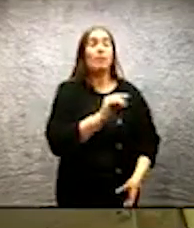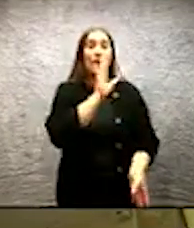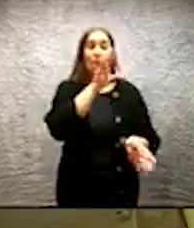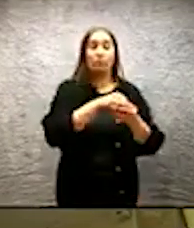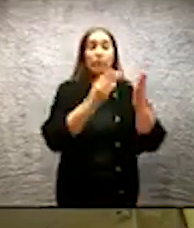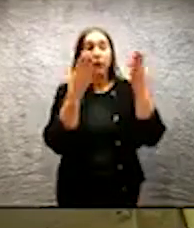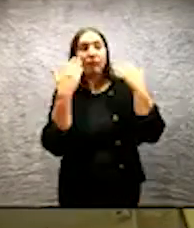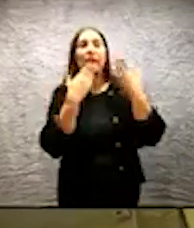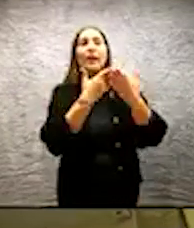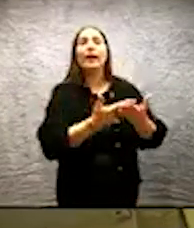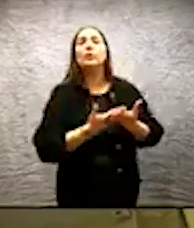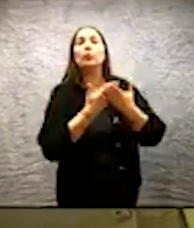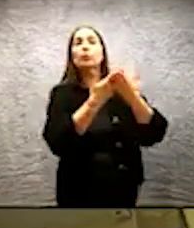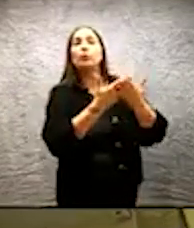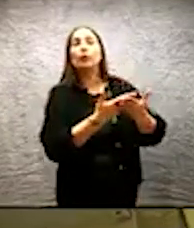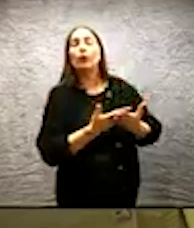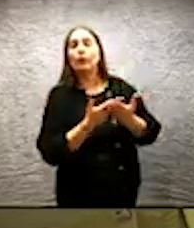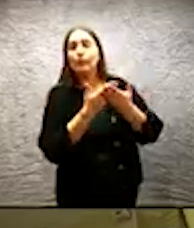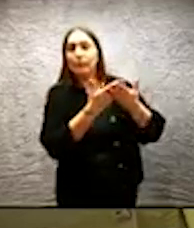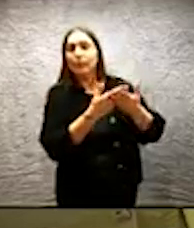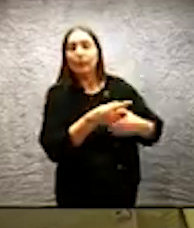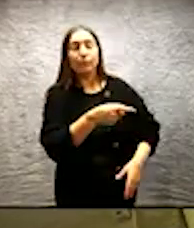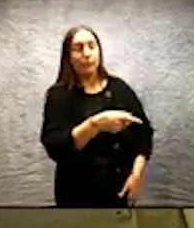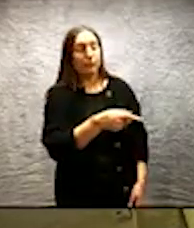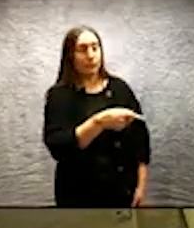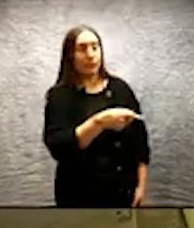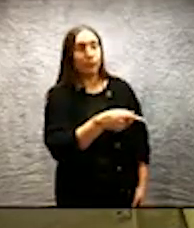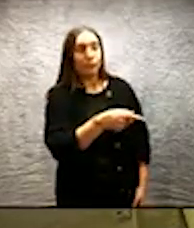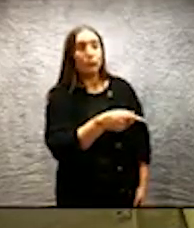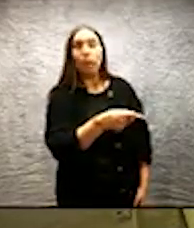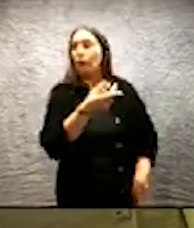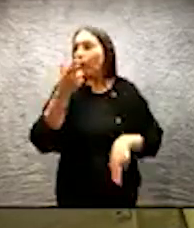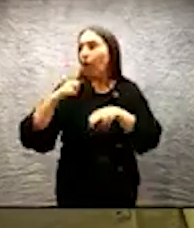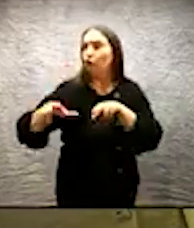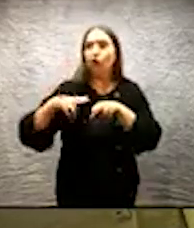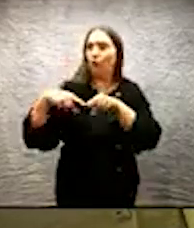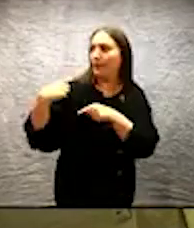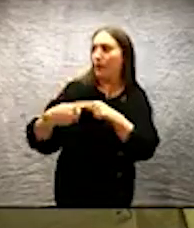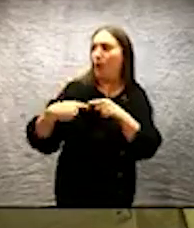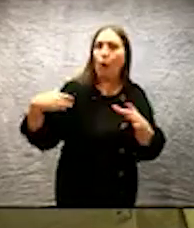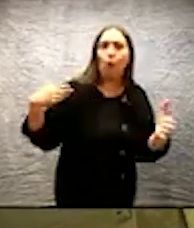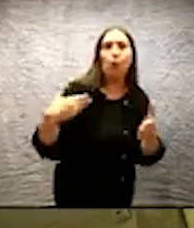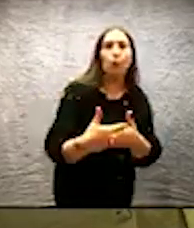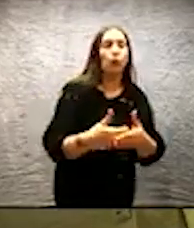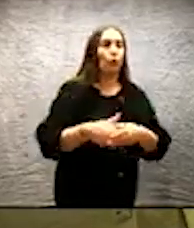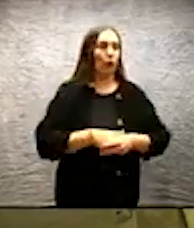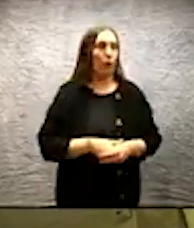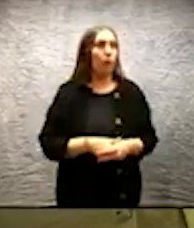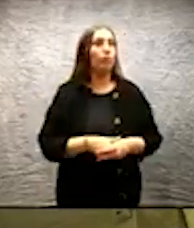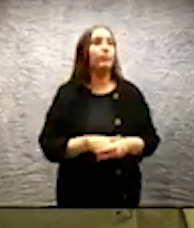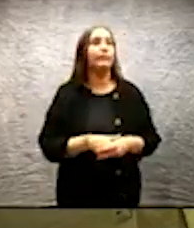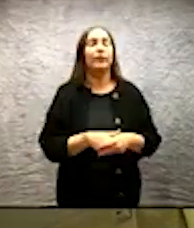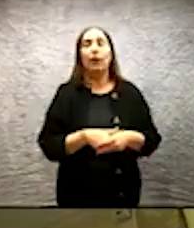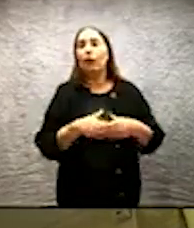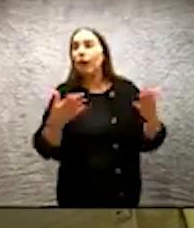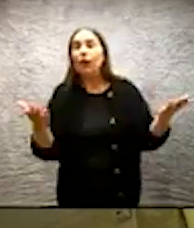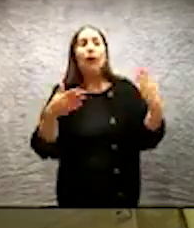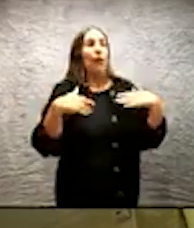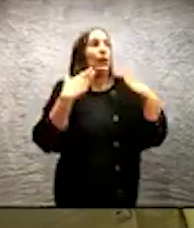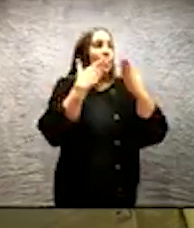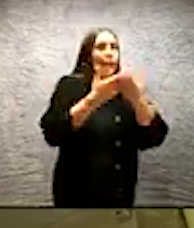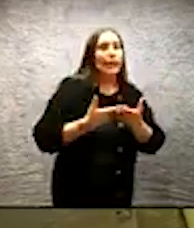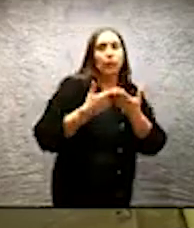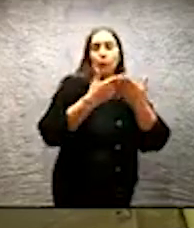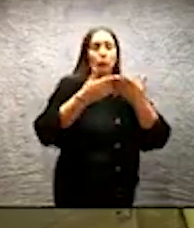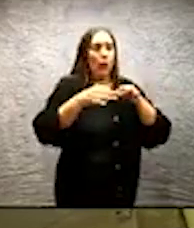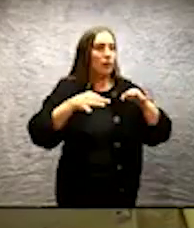d'études, d'annonce de tous les chantiers en route, billets, l'annonce billets, les études des